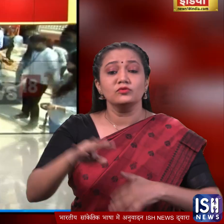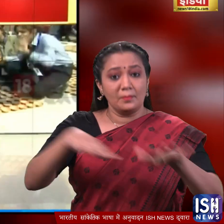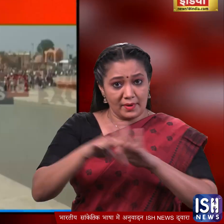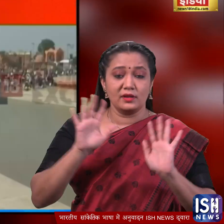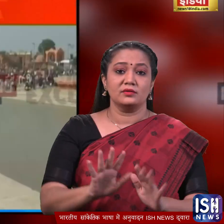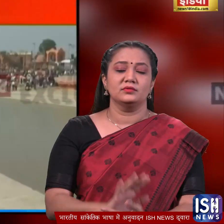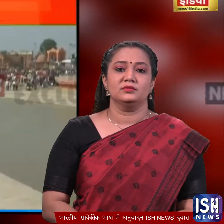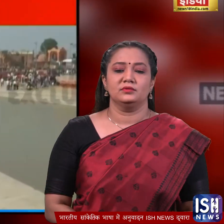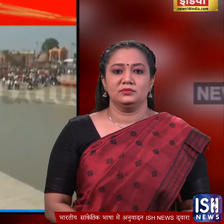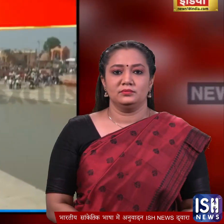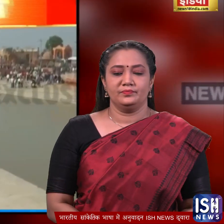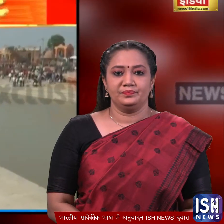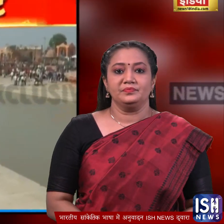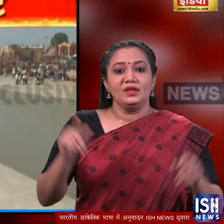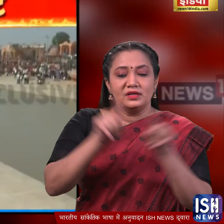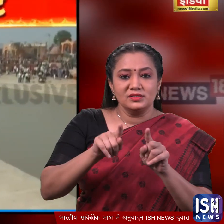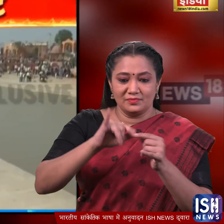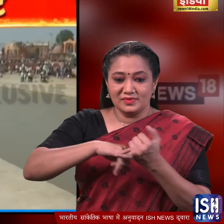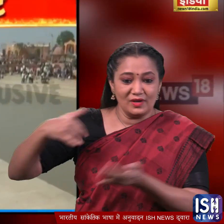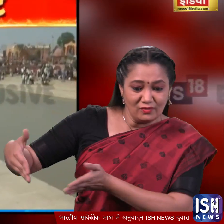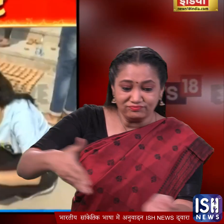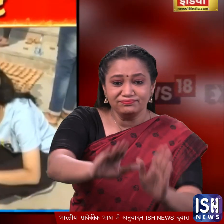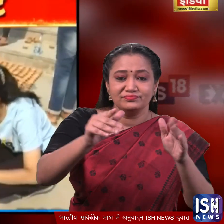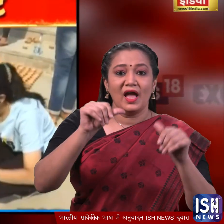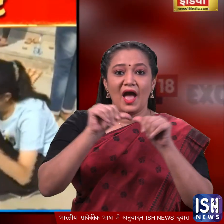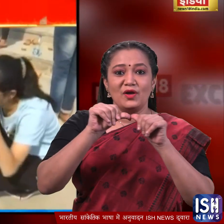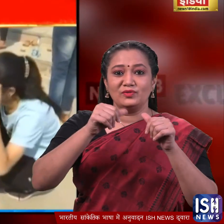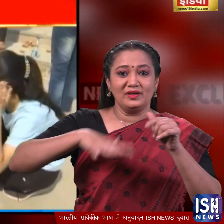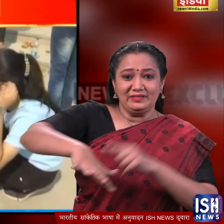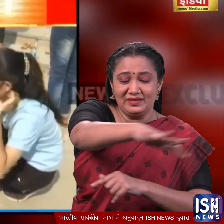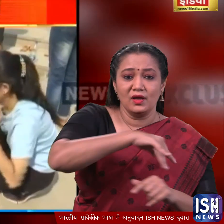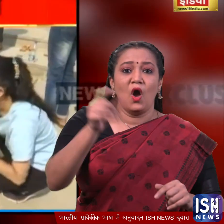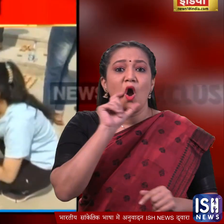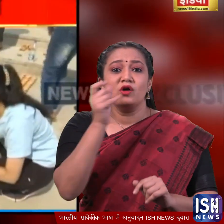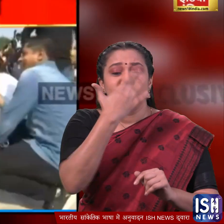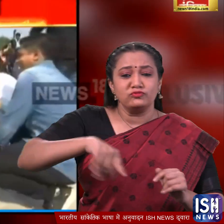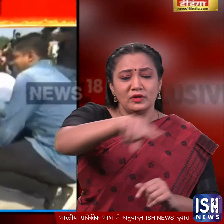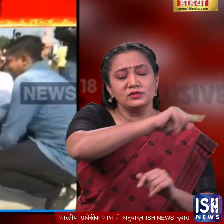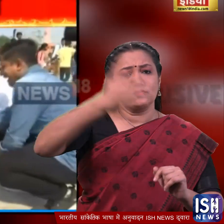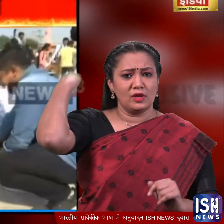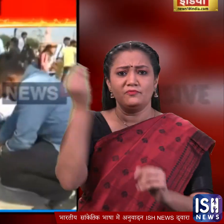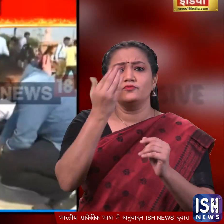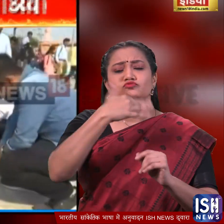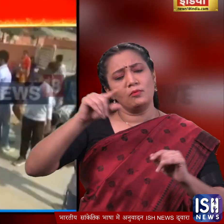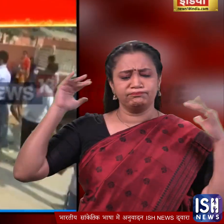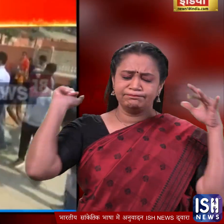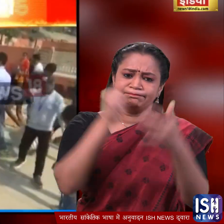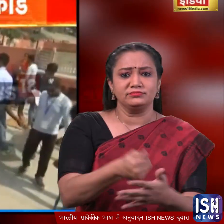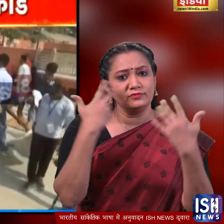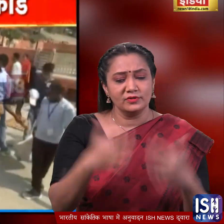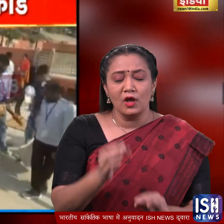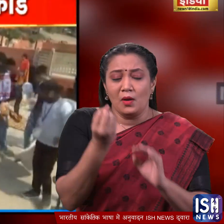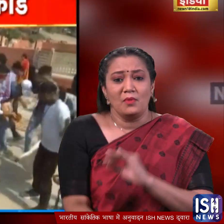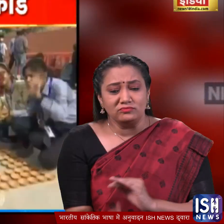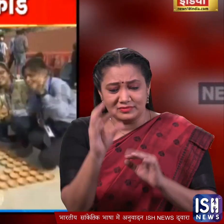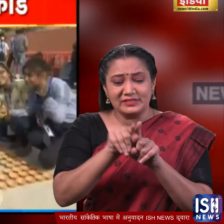बनी, जिसके लिए सरयू नदी के तट पर अयोध्या शहर के सभी कॉलेजों के छात्र कुछ दिन पहले ही पहुंच गए, जो सूरज उगने